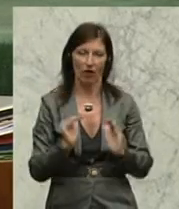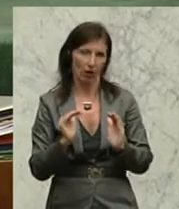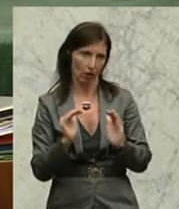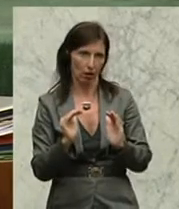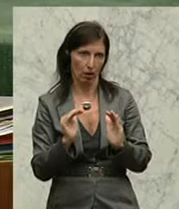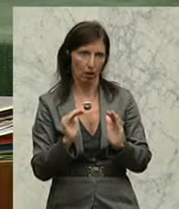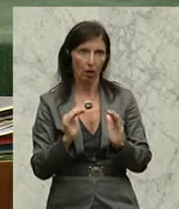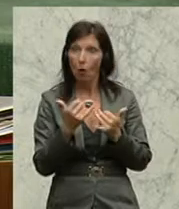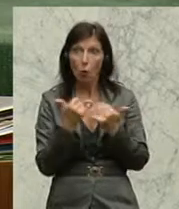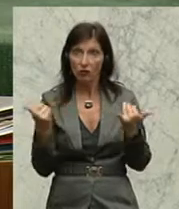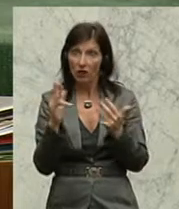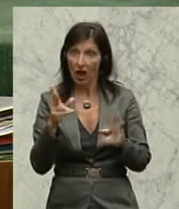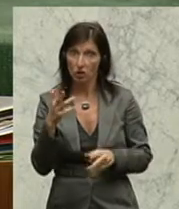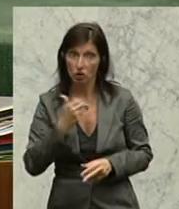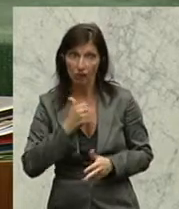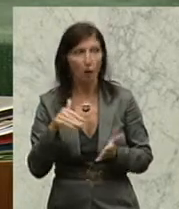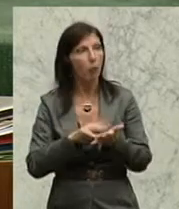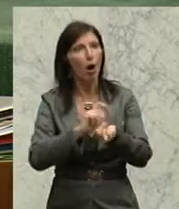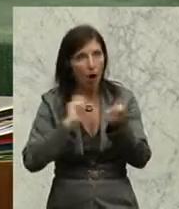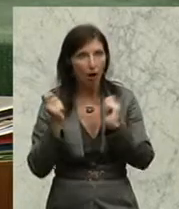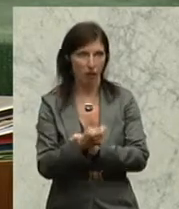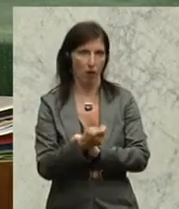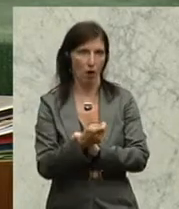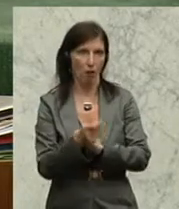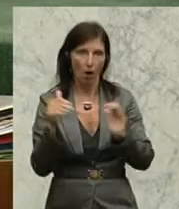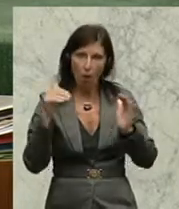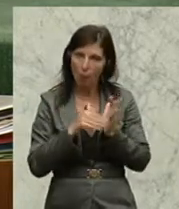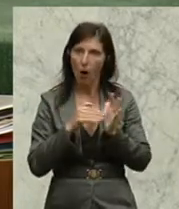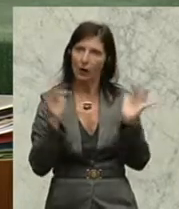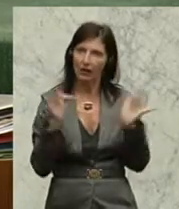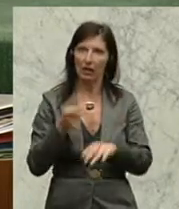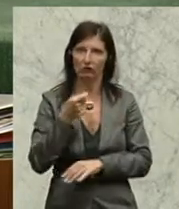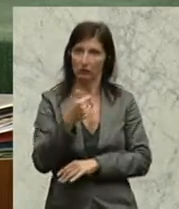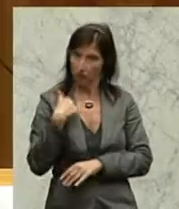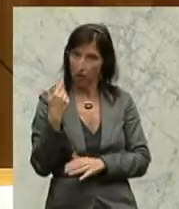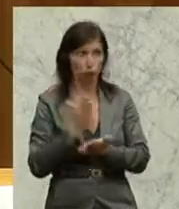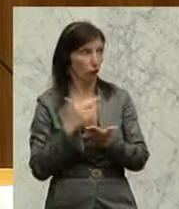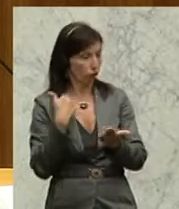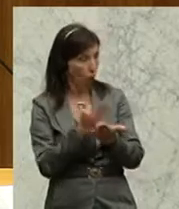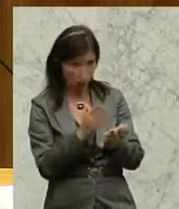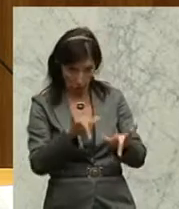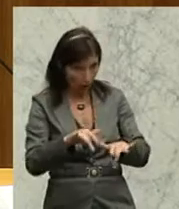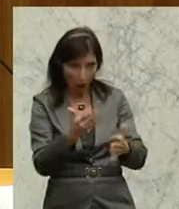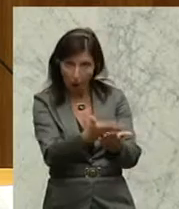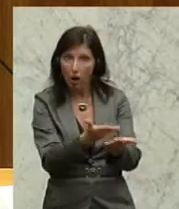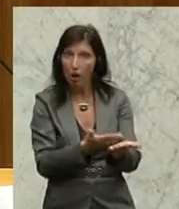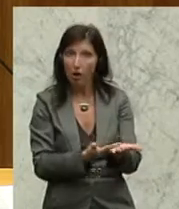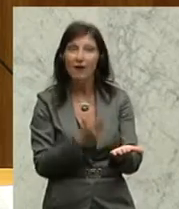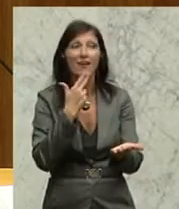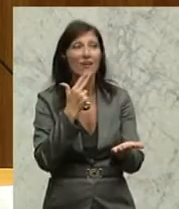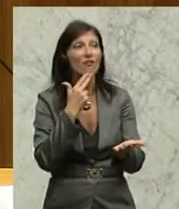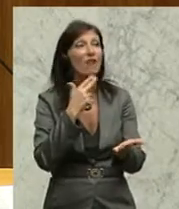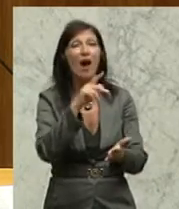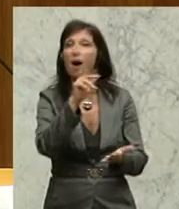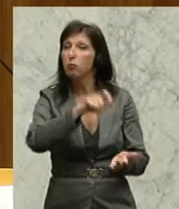formen leisten müssten gegen finanzieren müssen wir haben das vorgeschlagen wir haben die vorschläge auf den tisch gelegt nur wer genügend geld hat der